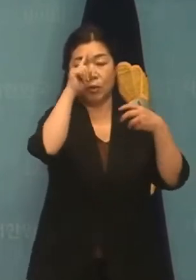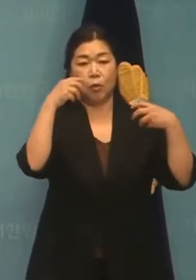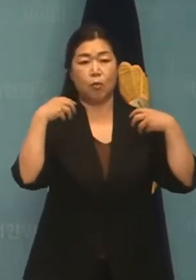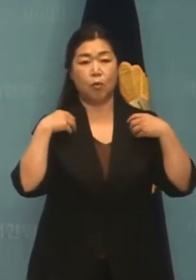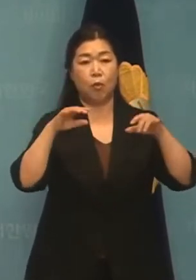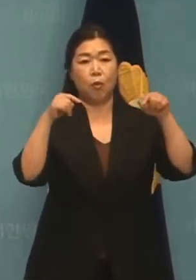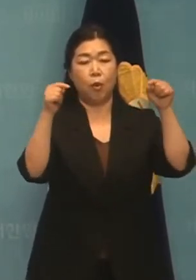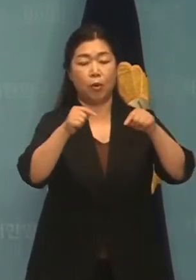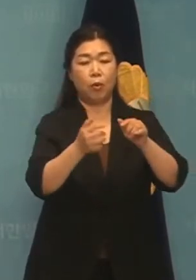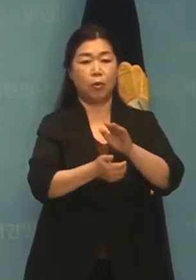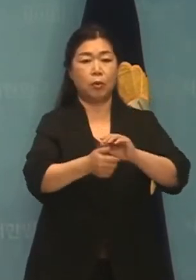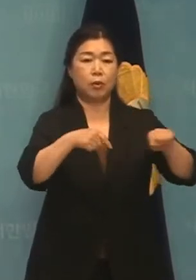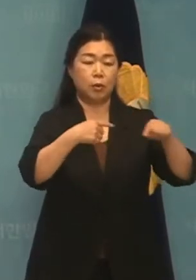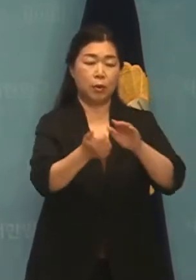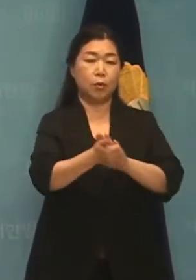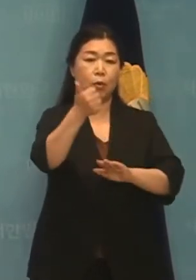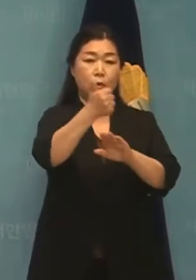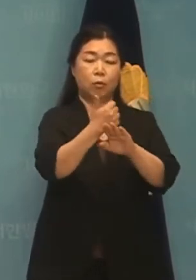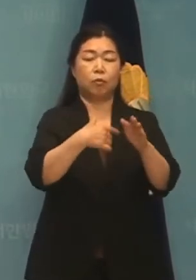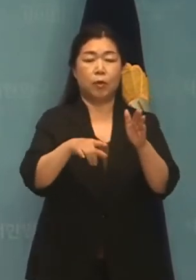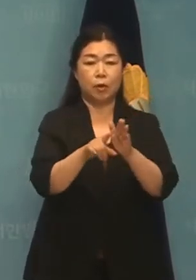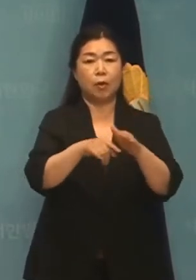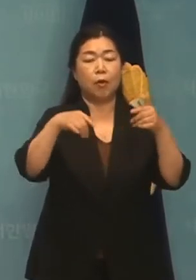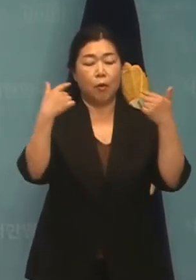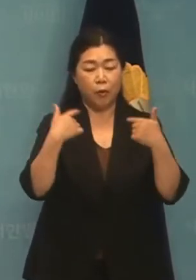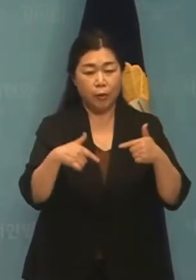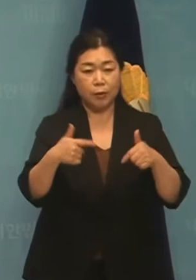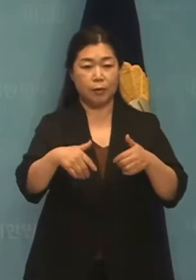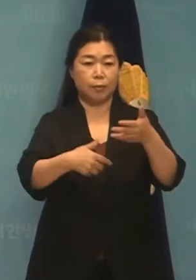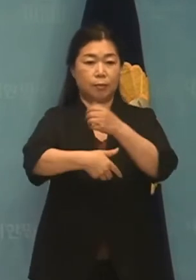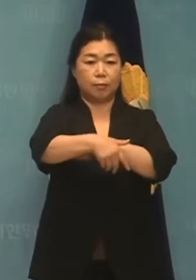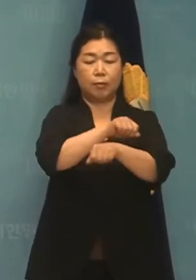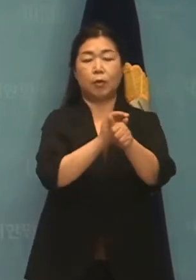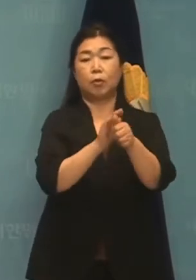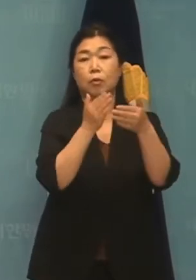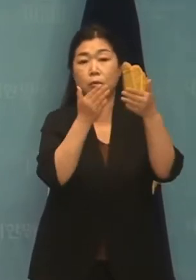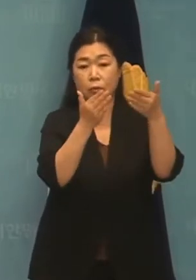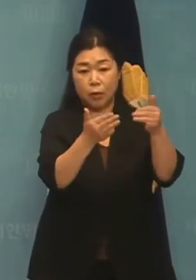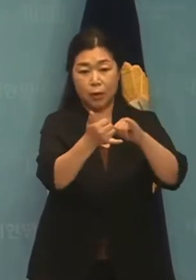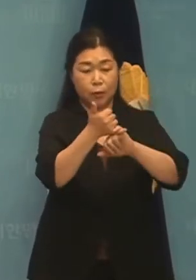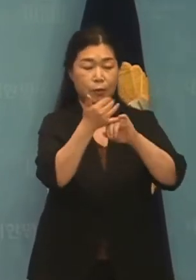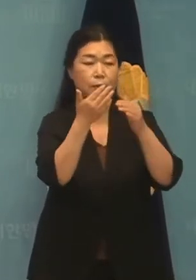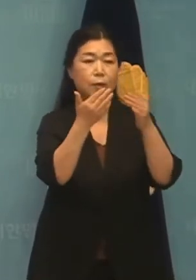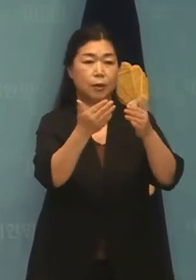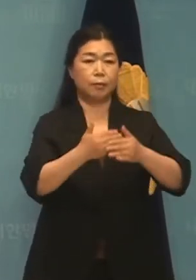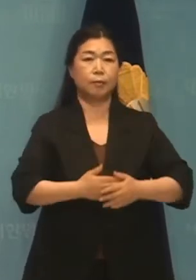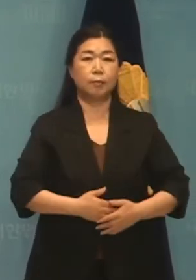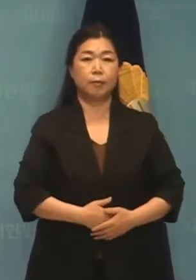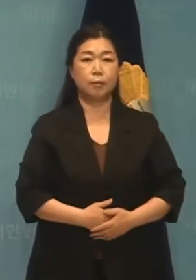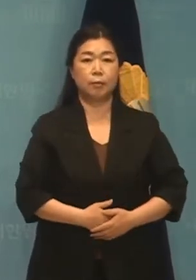위해 언제든지 초당적 협력을 임할 것임을 약속드립니다.